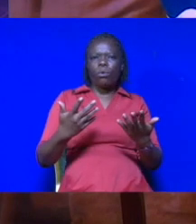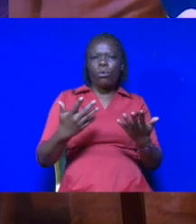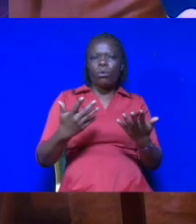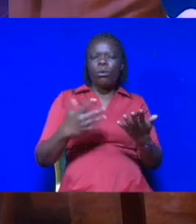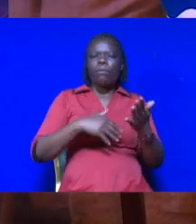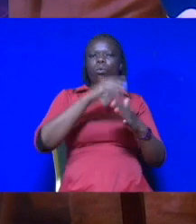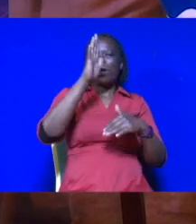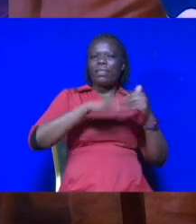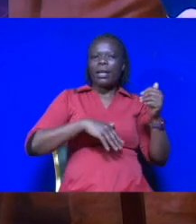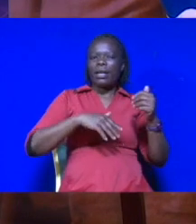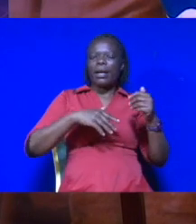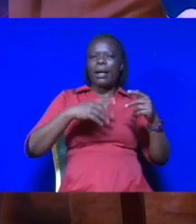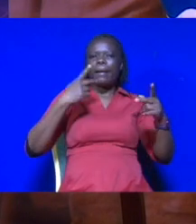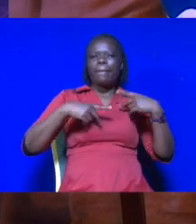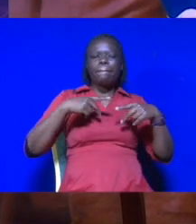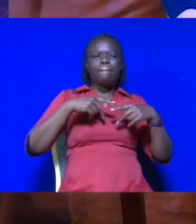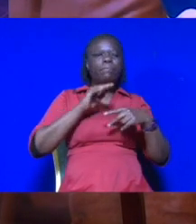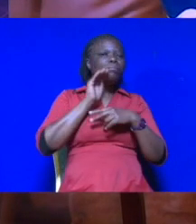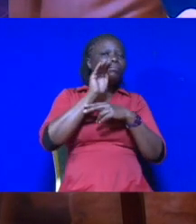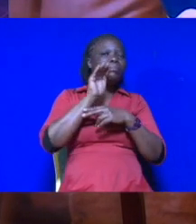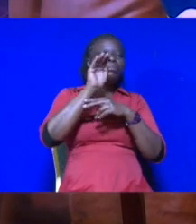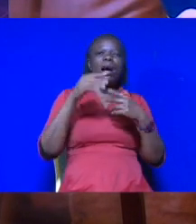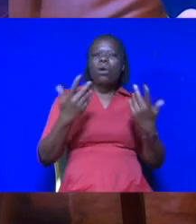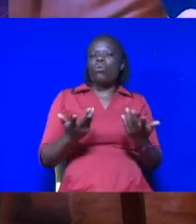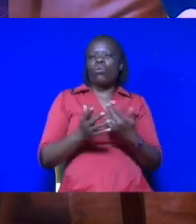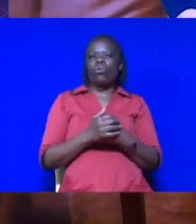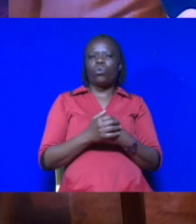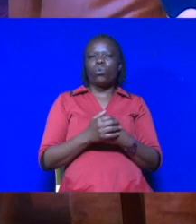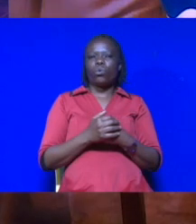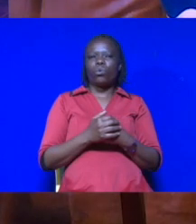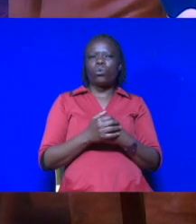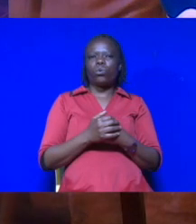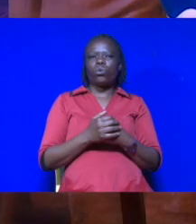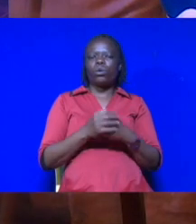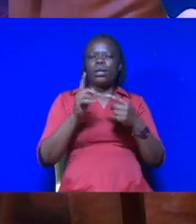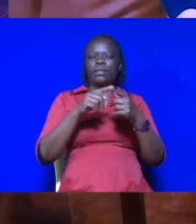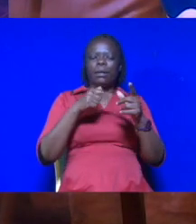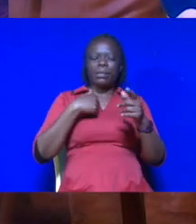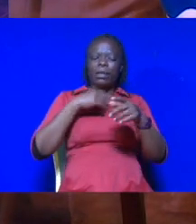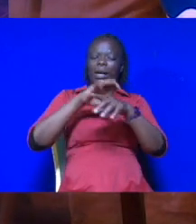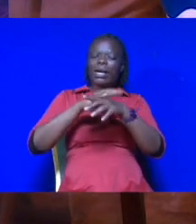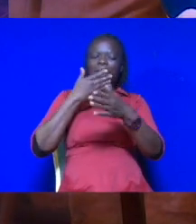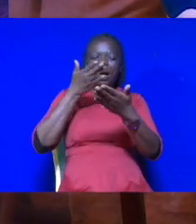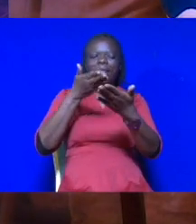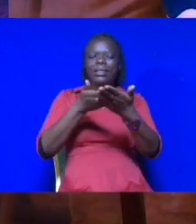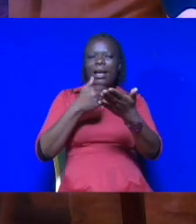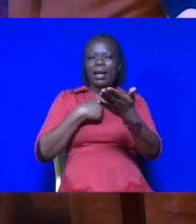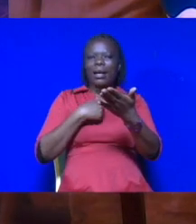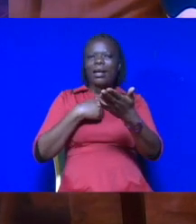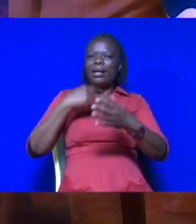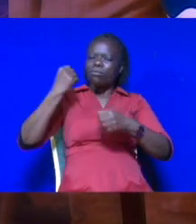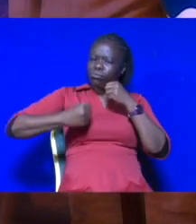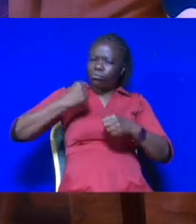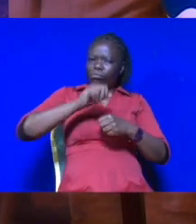kuzidi hawa farasi wa vita? Ndipo nikapata jibu hapa hapa. Alipiga mbio mbele